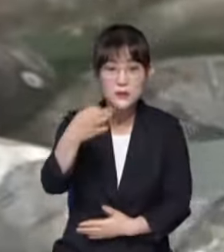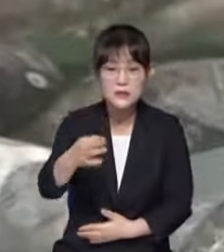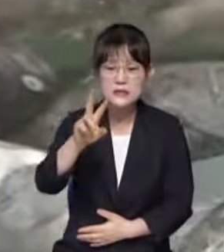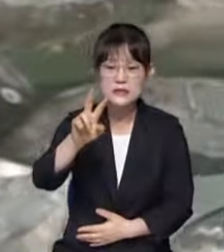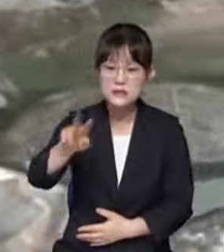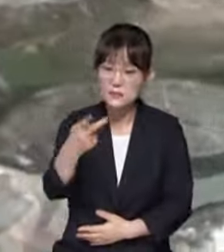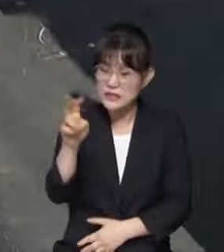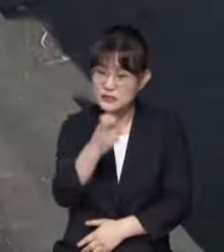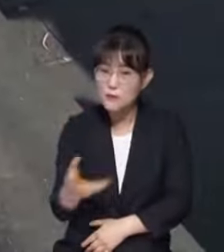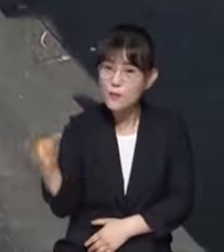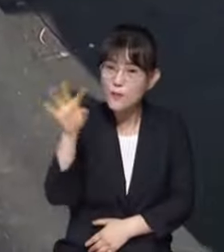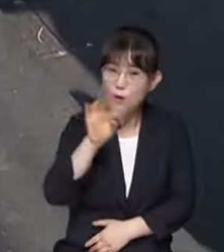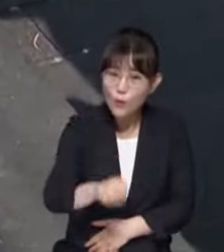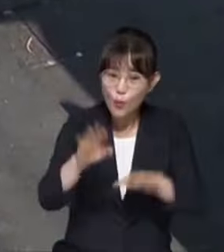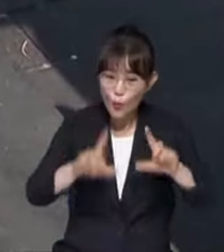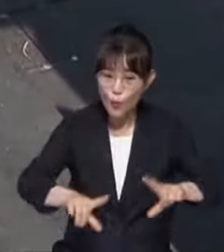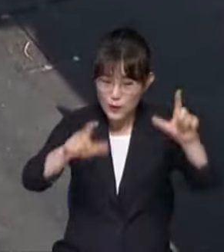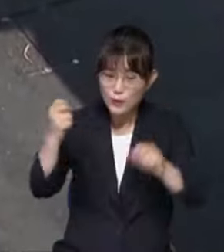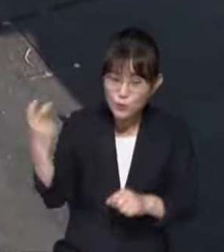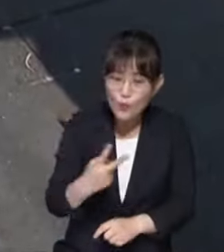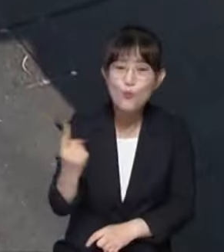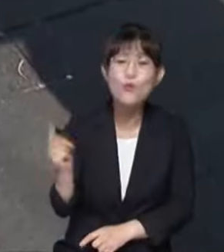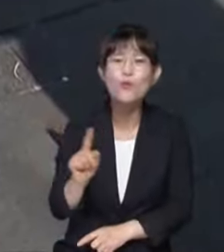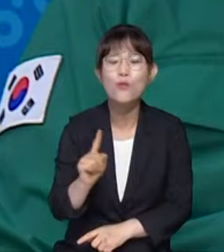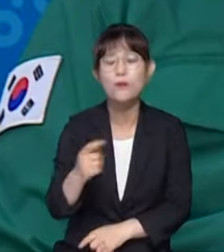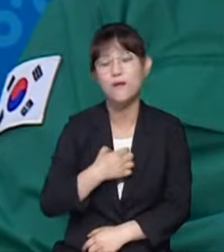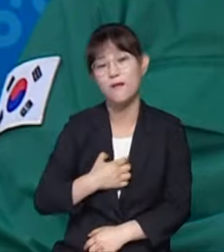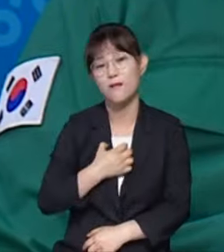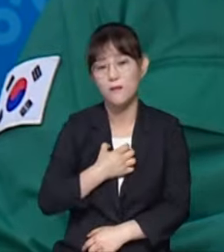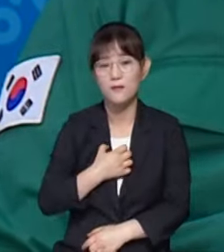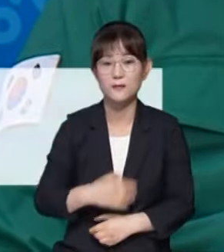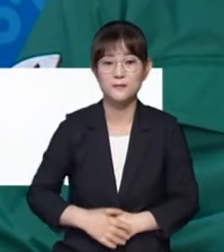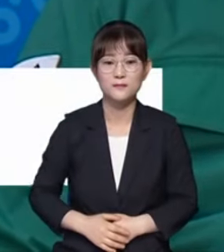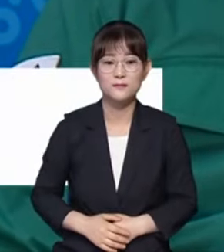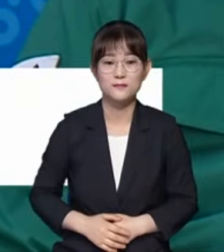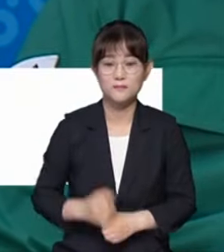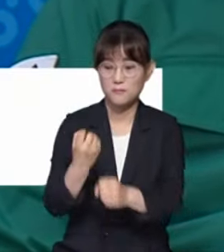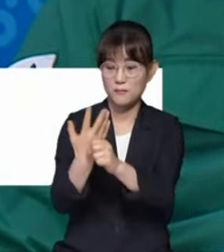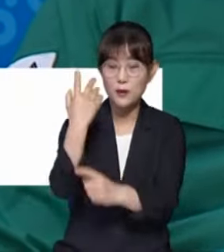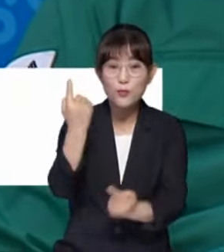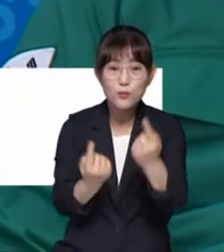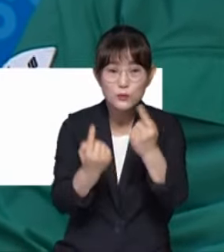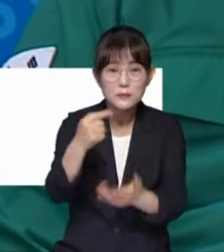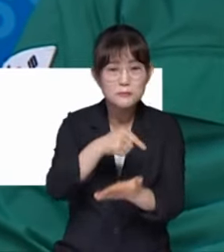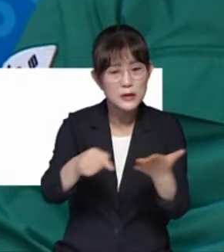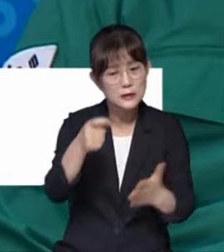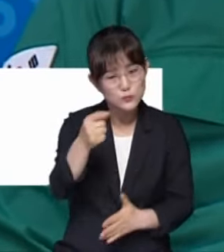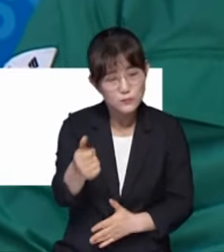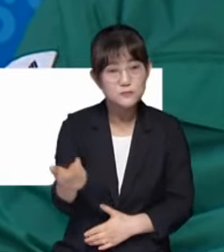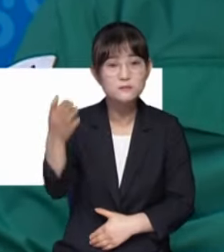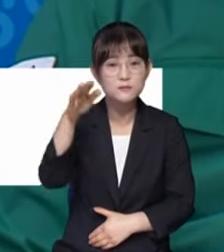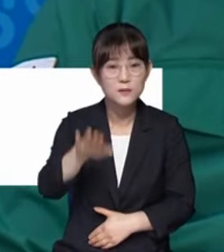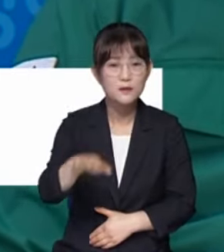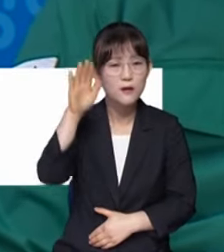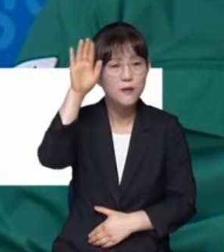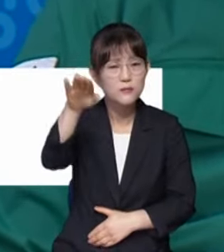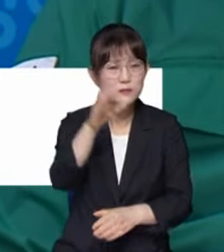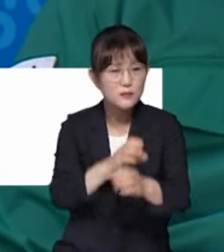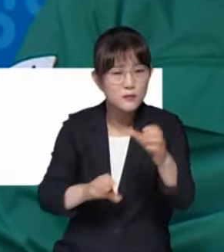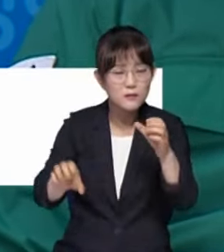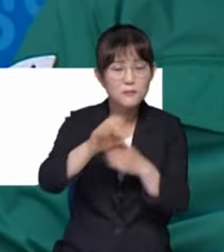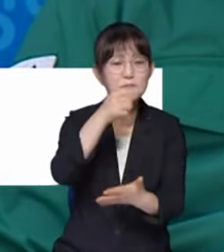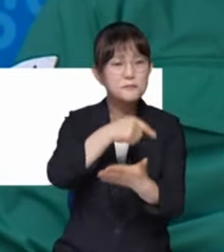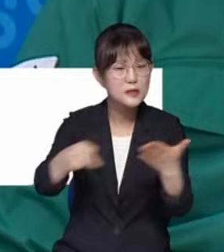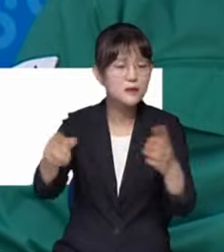원대의 대규모 피해도 우려됩니다. 다른 해에 비해서 좀 적게 나타나고 있고 앞으로 피해가 예상됨으로써